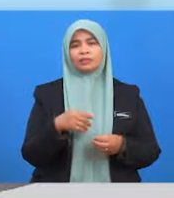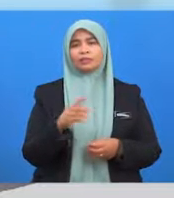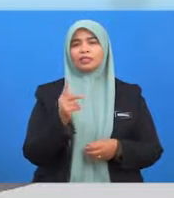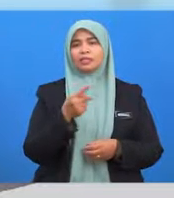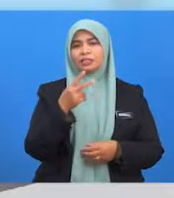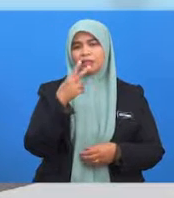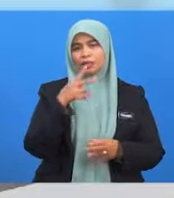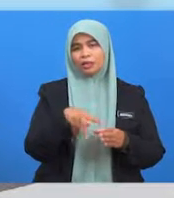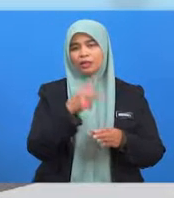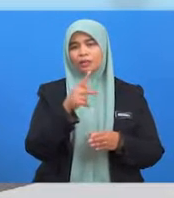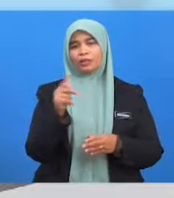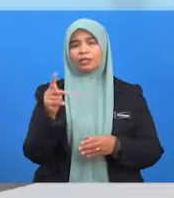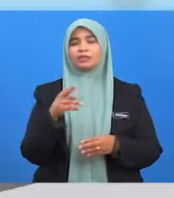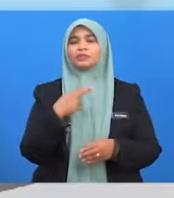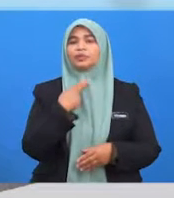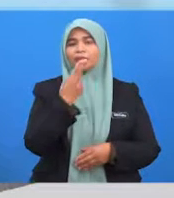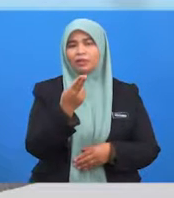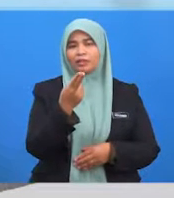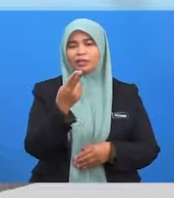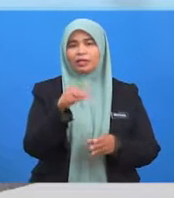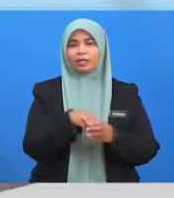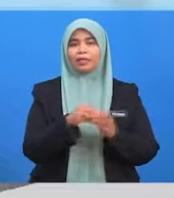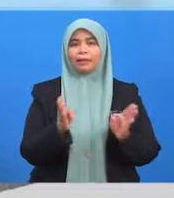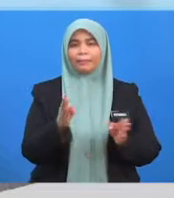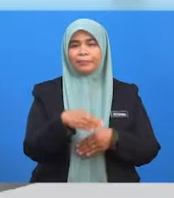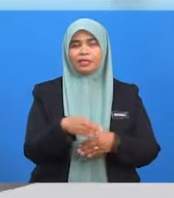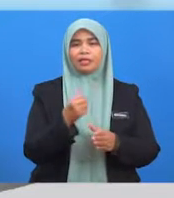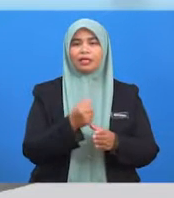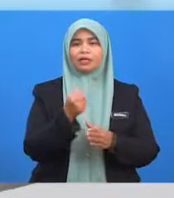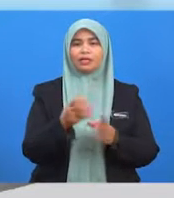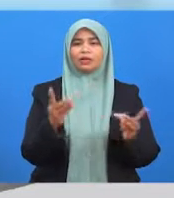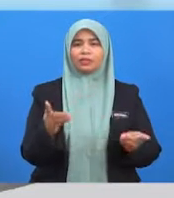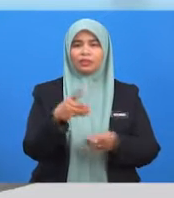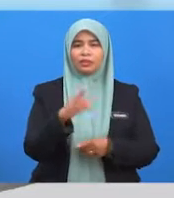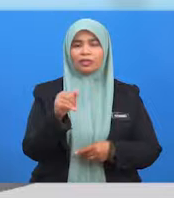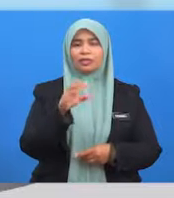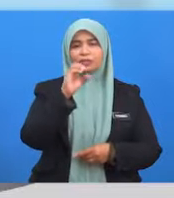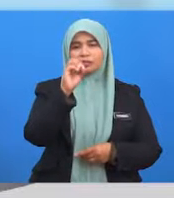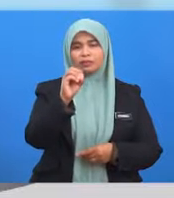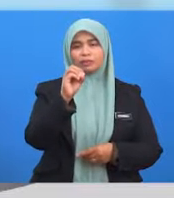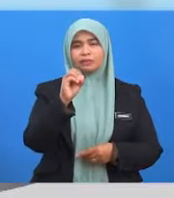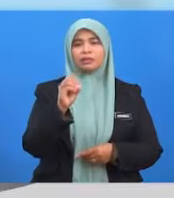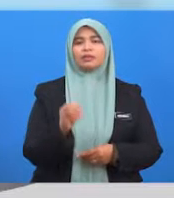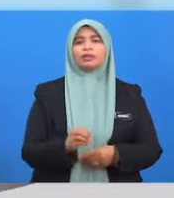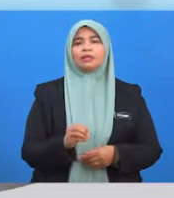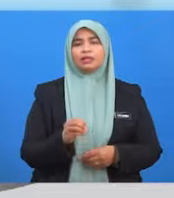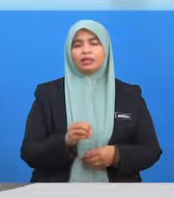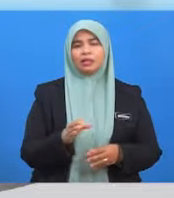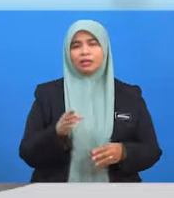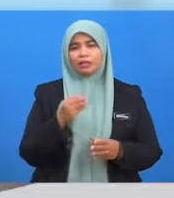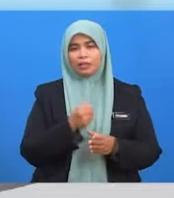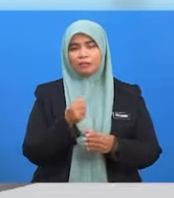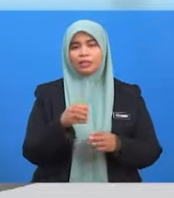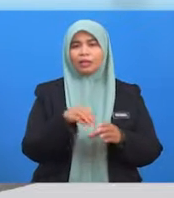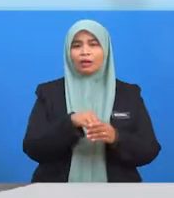kita mengeluarkan suara di dalam bilik atau dewan yang kosong maupun di